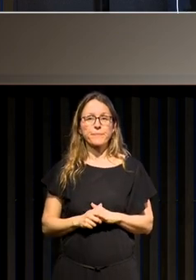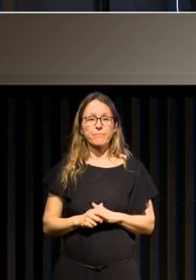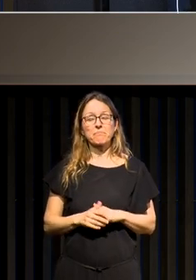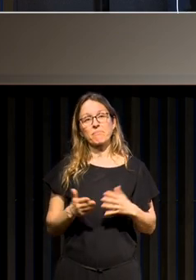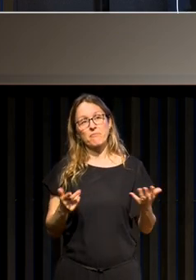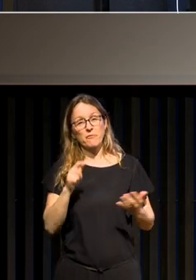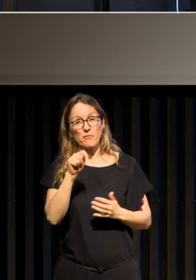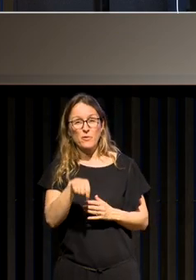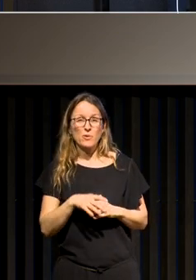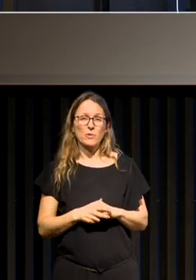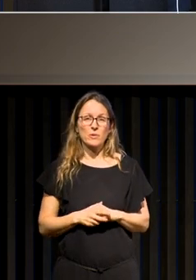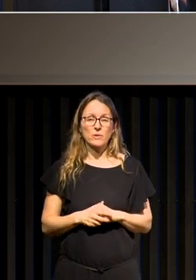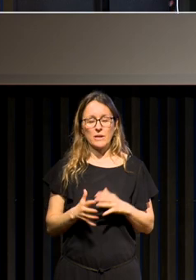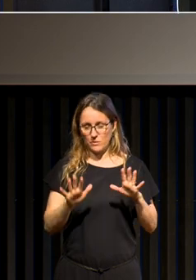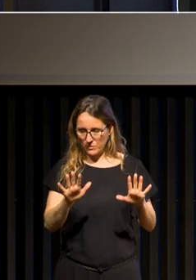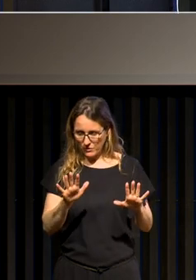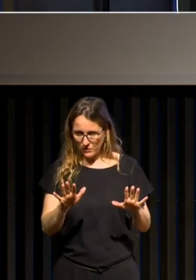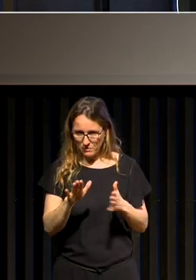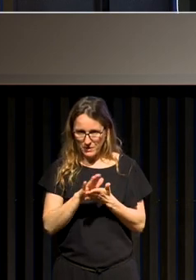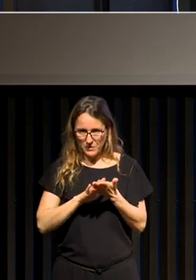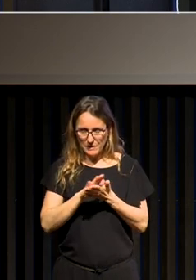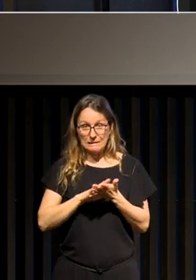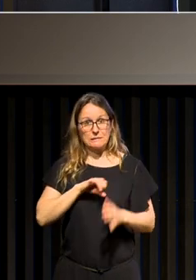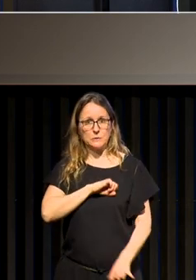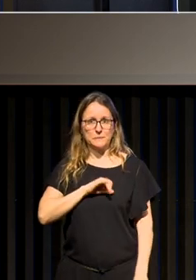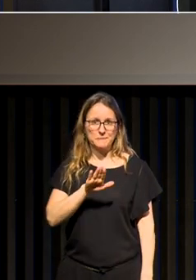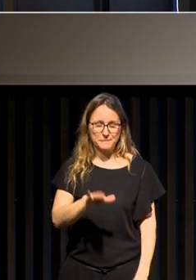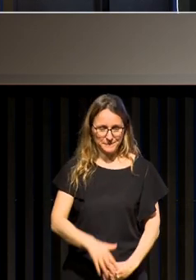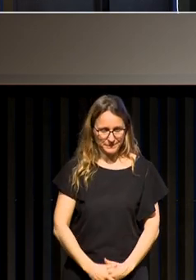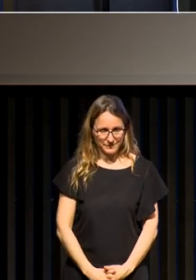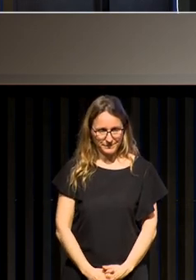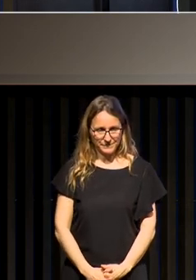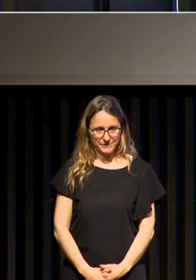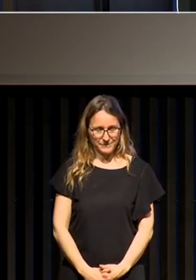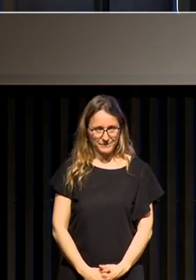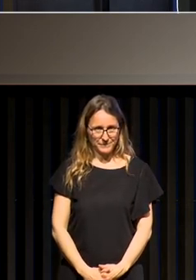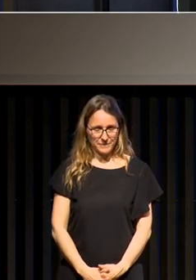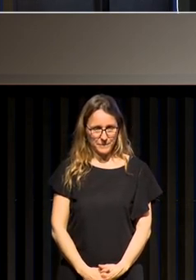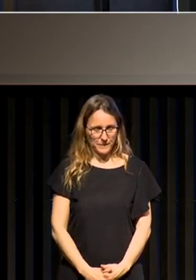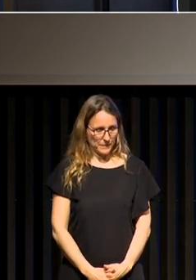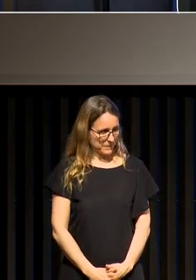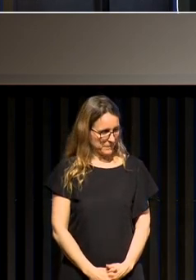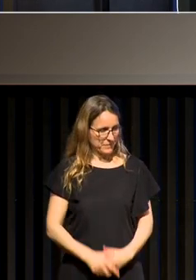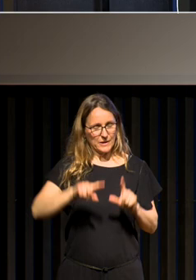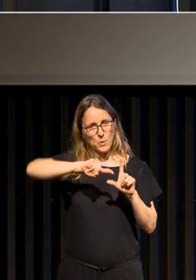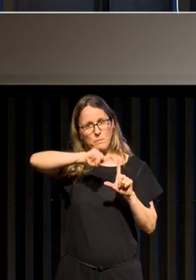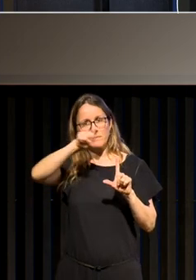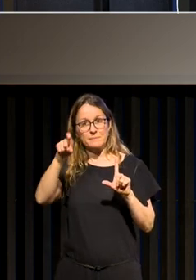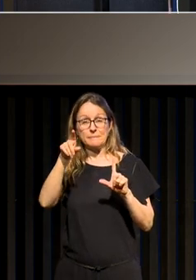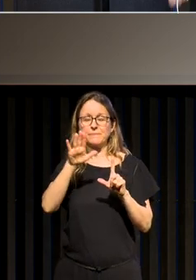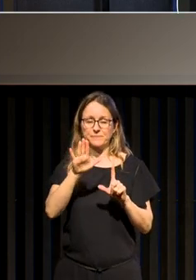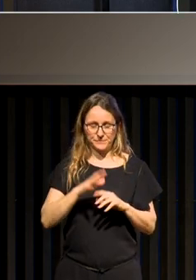il faudrait 40... Alors, attendez. Non, désolé. C'est la courbe du haut. Voilà, c'est ici.